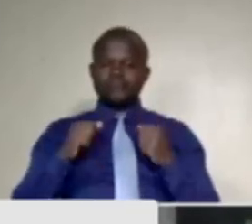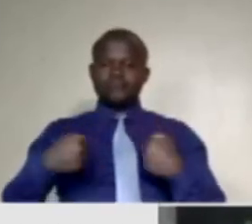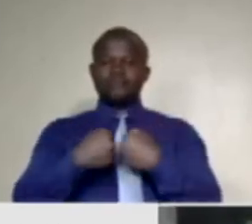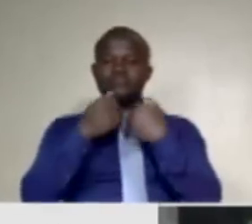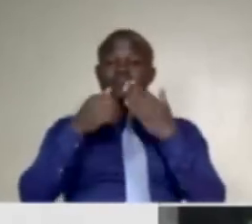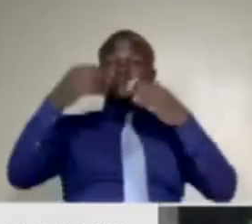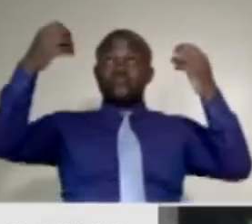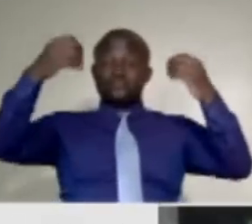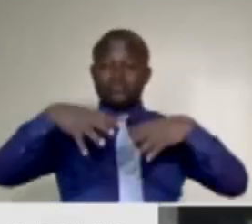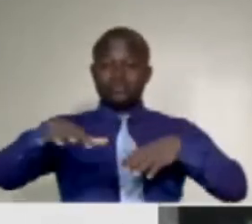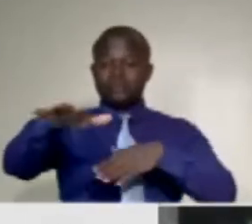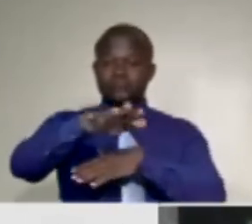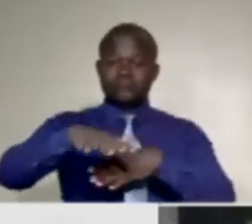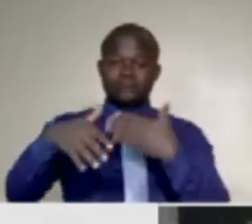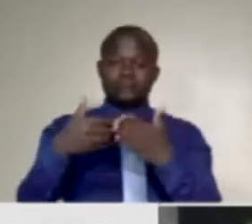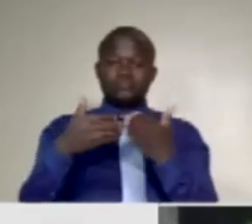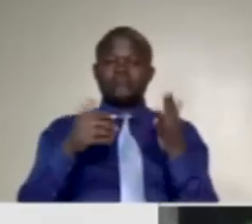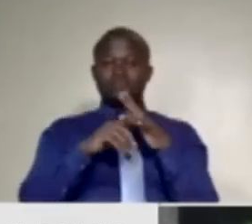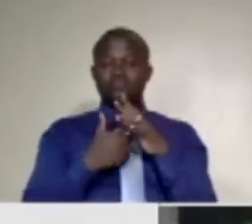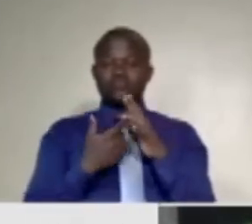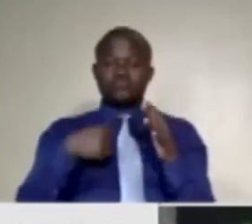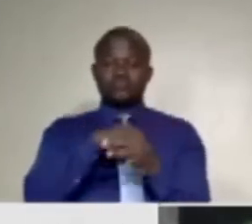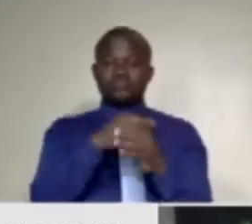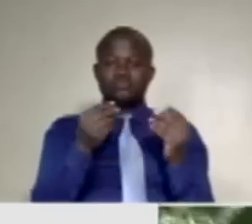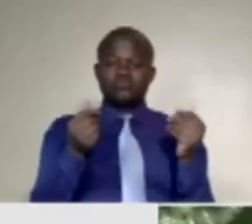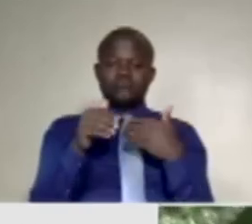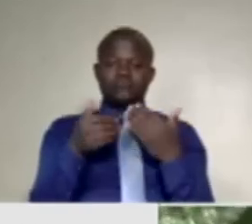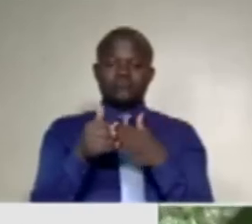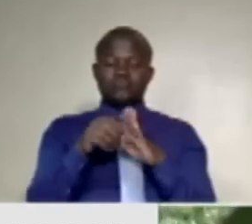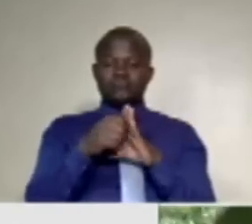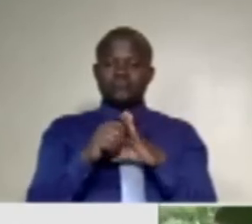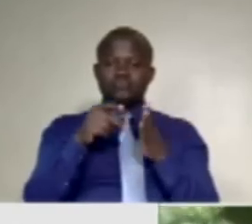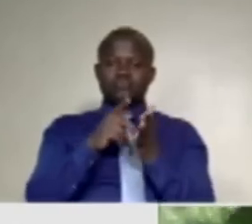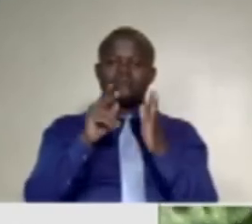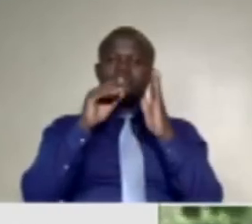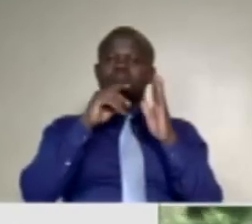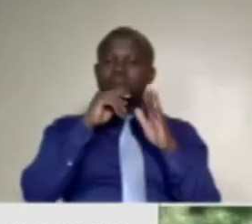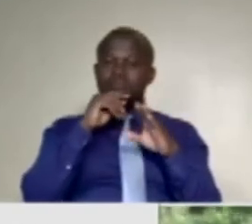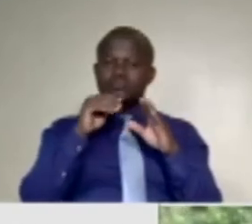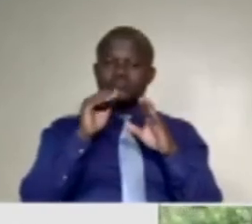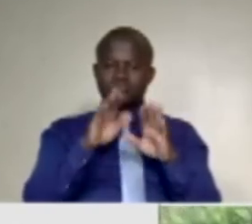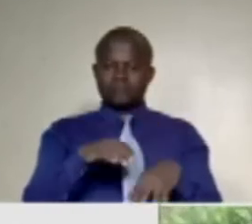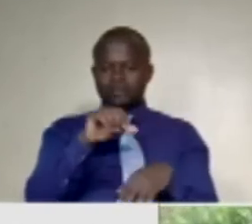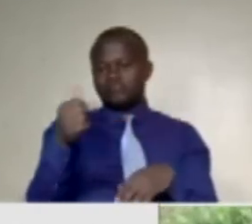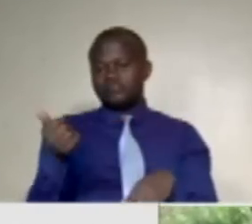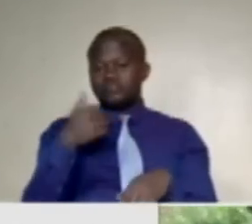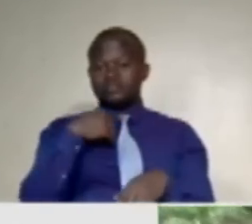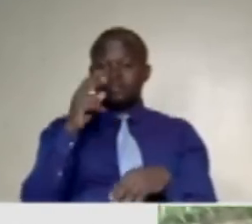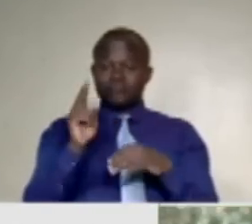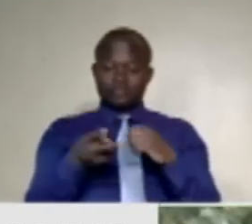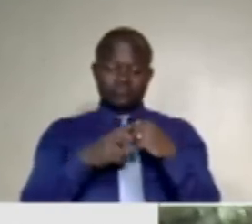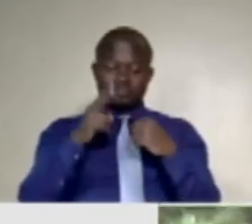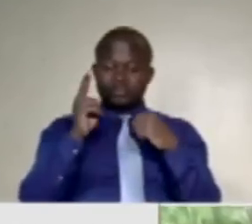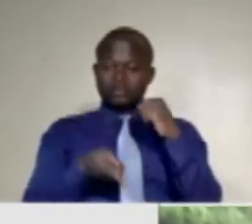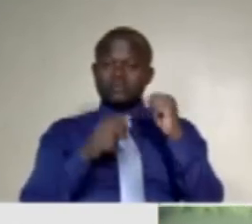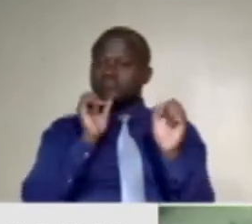kirabiranya zirigaragaza muri aka karere aho kuva yatangira kwangiza insina ubu igitoki kigura umugabo kigasiba undi kuri ubu titwaje nibura ibihumbi birindwi ntiwapfa